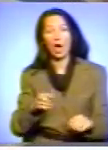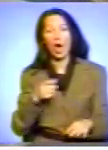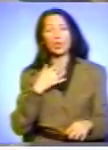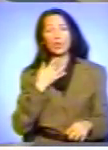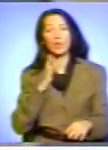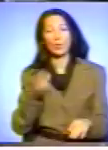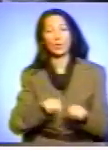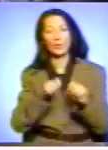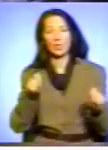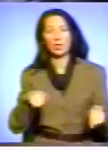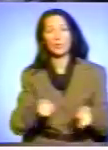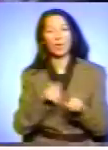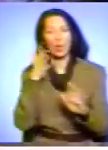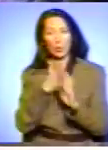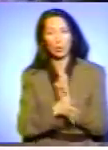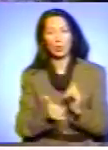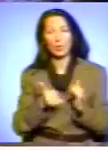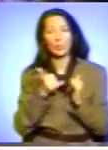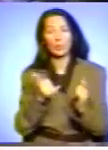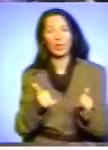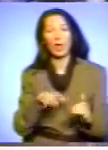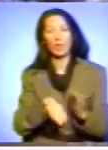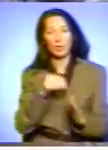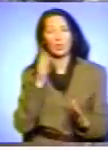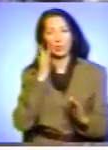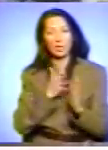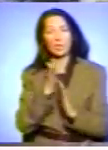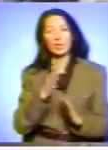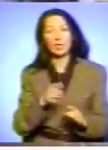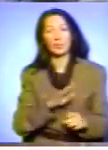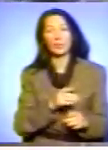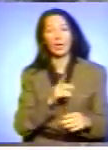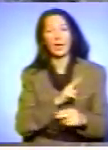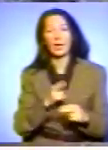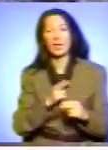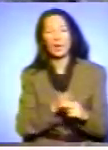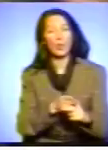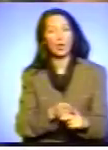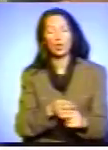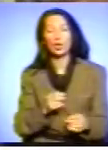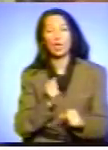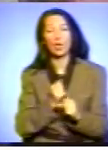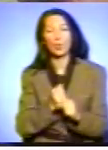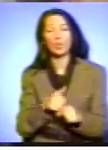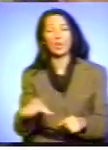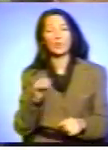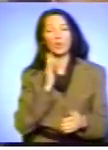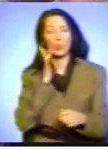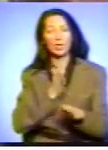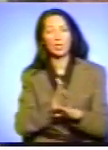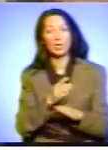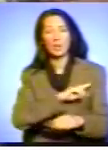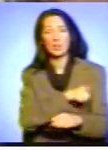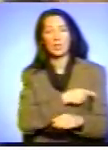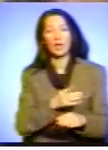сил, так і для виборців. Місцеву владу Микола Азаров зобов'язав не перешкоджати агітаційній роботі усіх політсил, а від правоохоронців оперативно реагувати